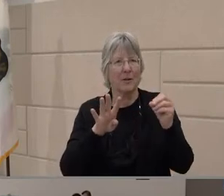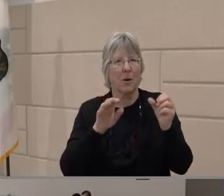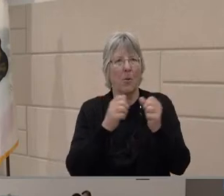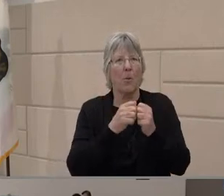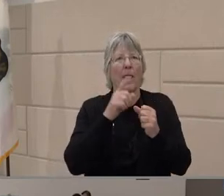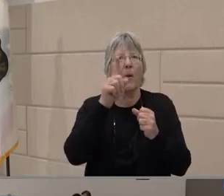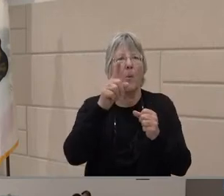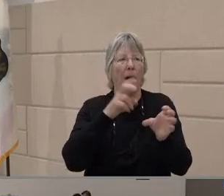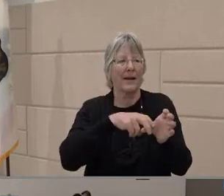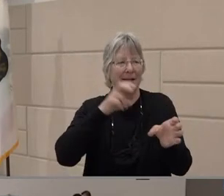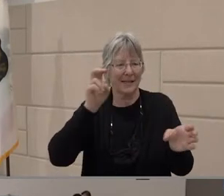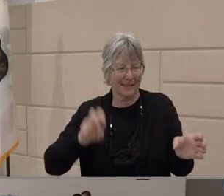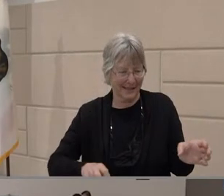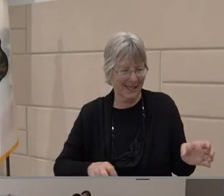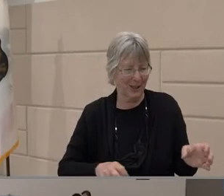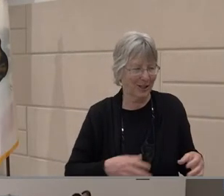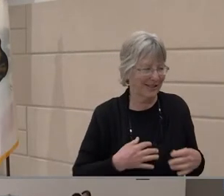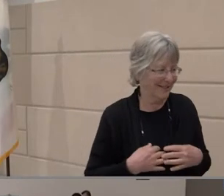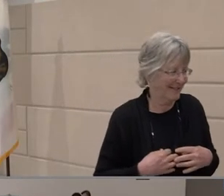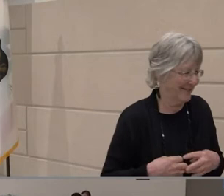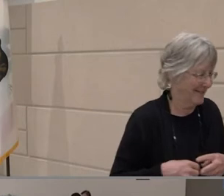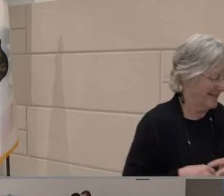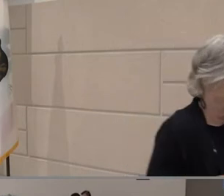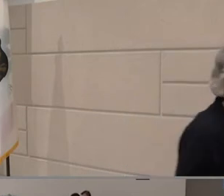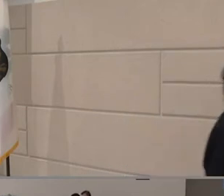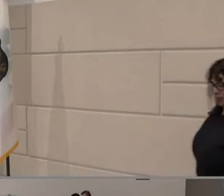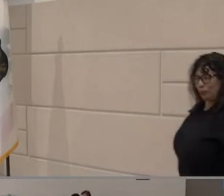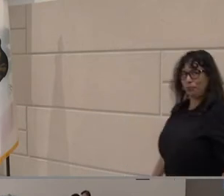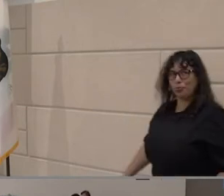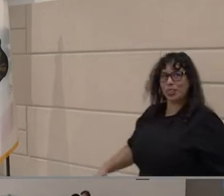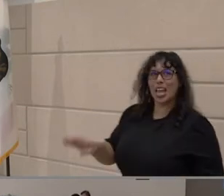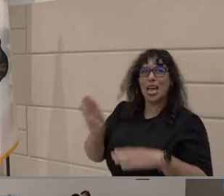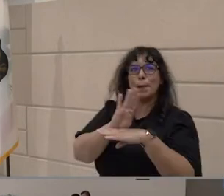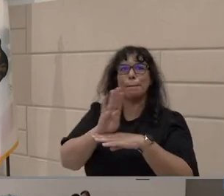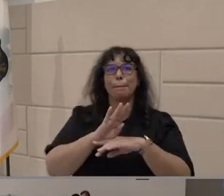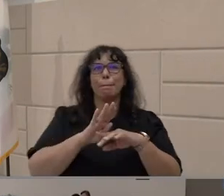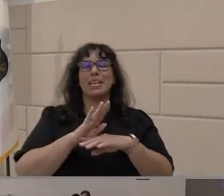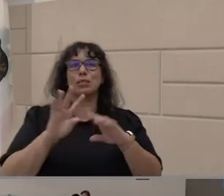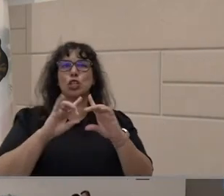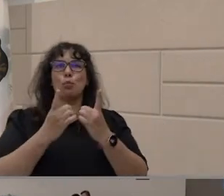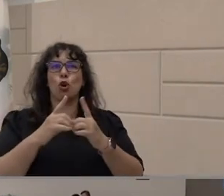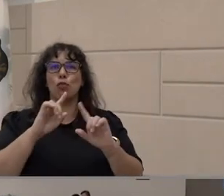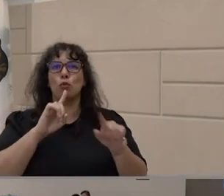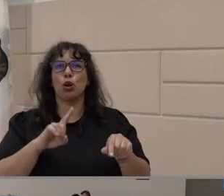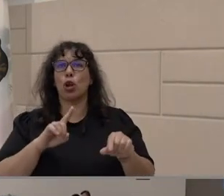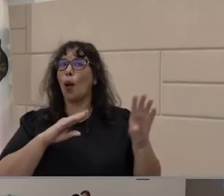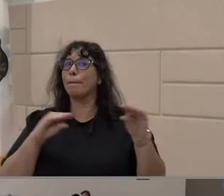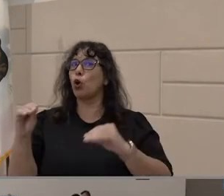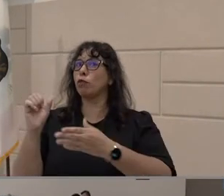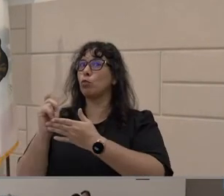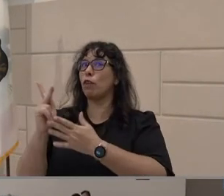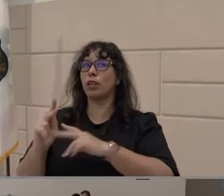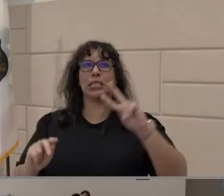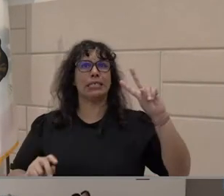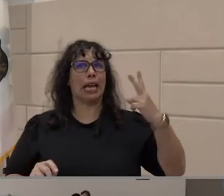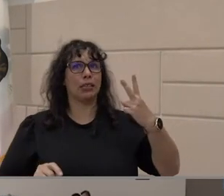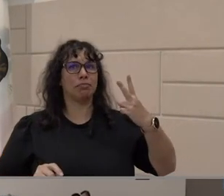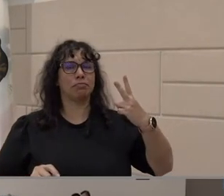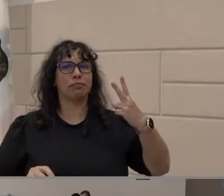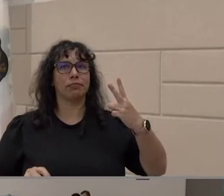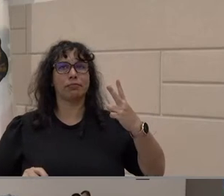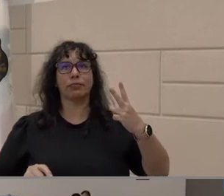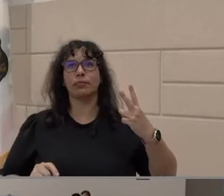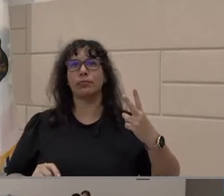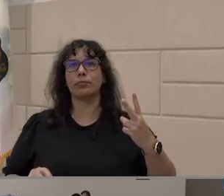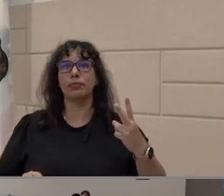4ទួលនឹង0ហើយមានអ្នកមិនចូលរួមម្នាក់និយាយពីក្រសួងខាងអាជីវកម្មអ្